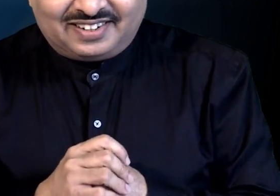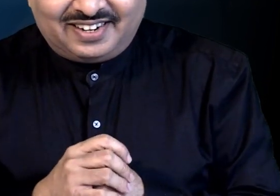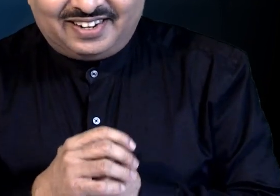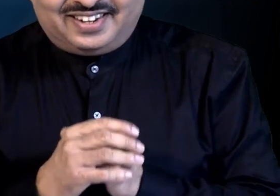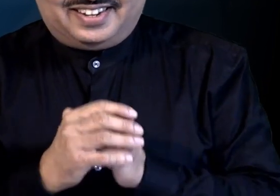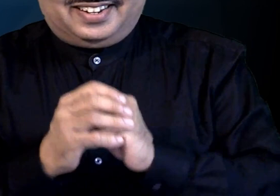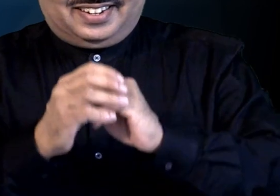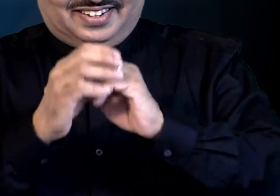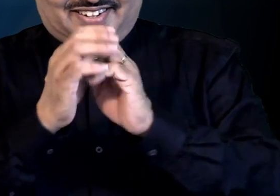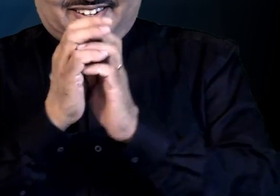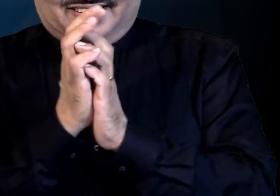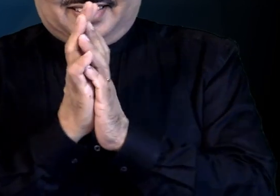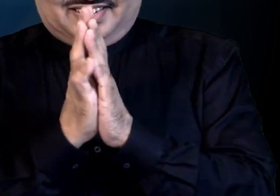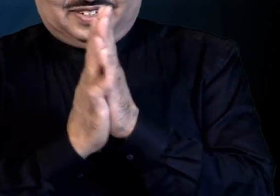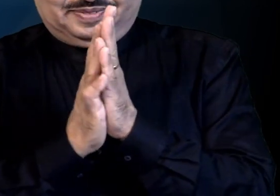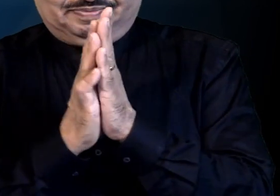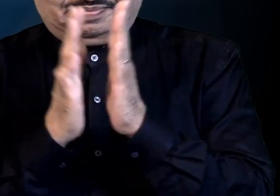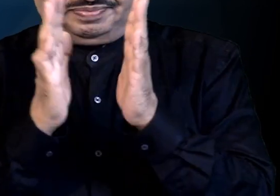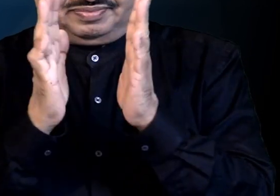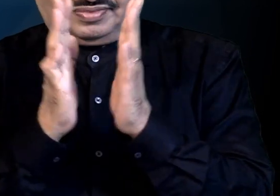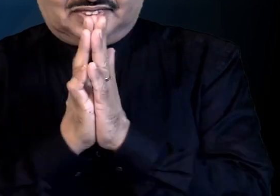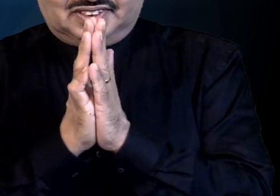ആവശ്യമുണ്ട്.